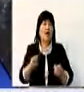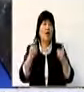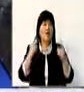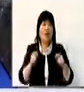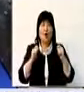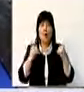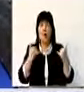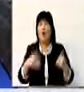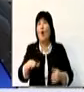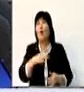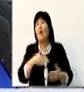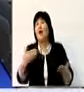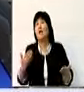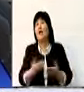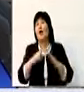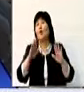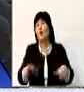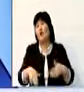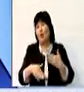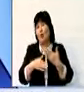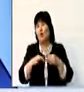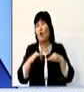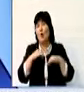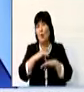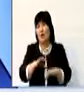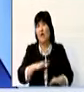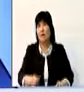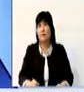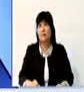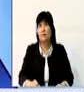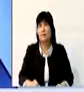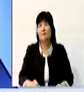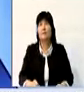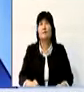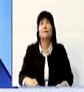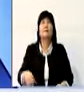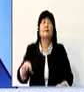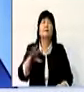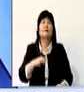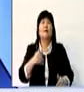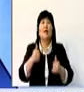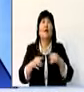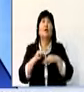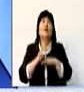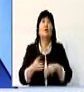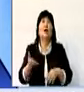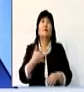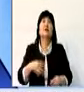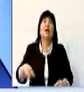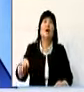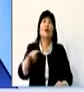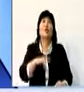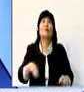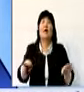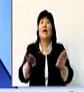арналып, Рухани жаңғыру орталығының қолдауымен өтті. Айтулы спорт түрінен өткізілетін жарыстар республикалық